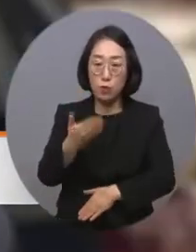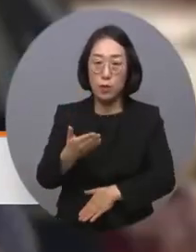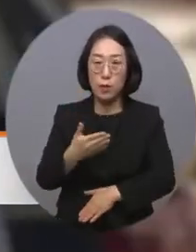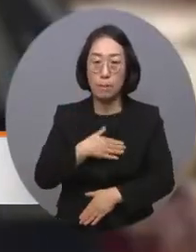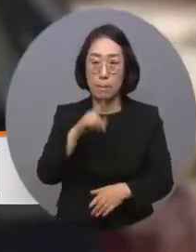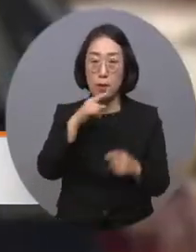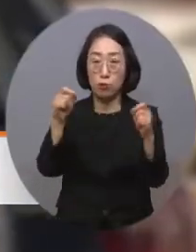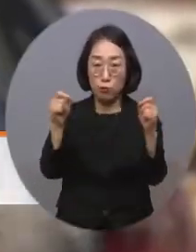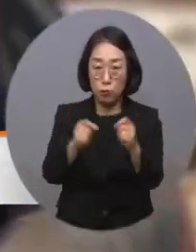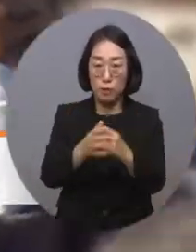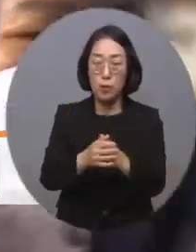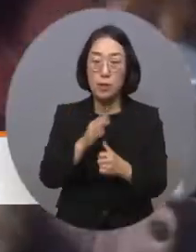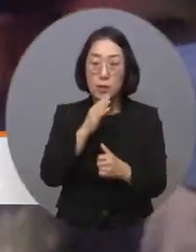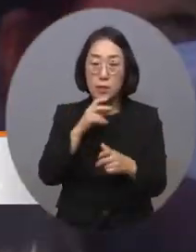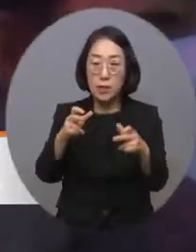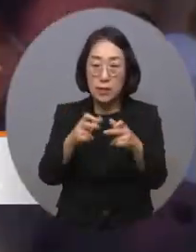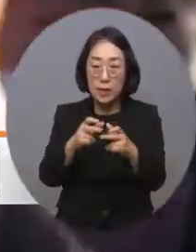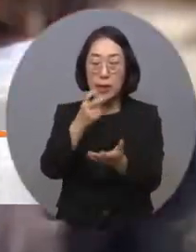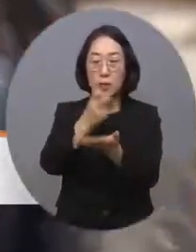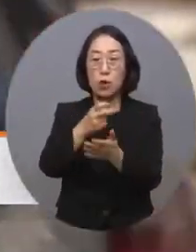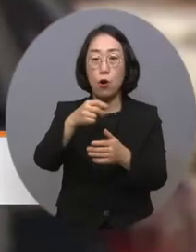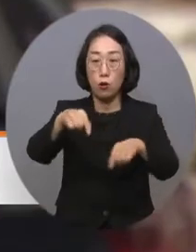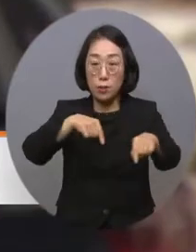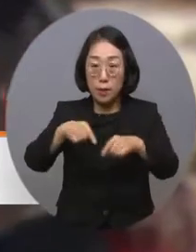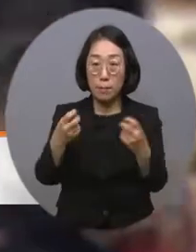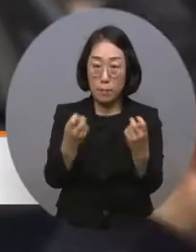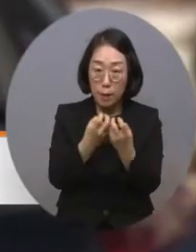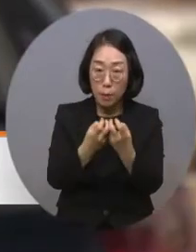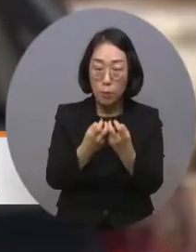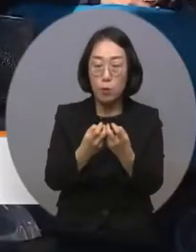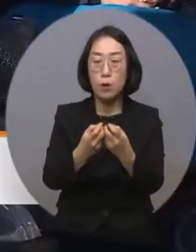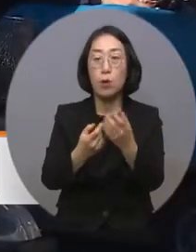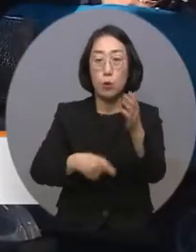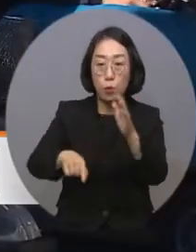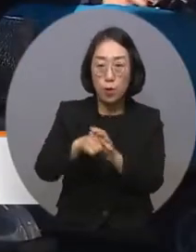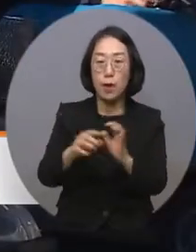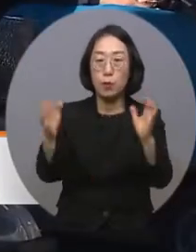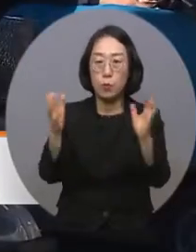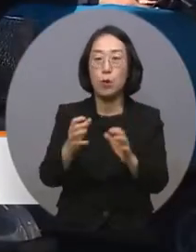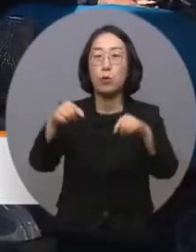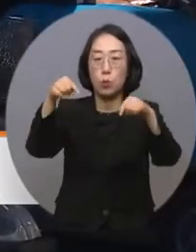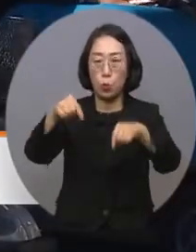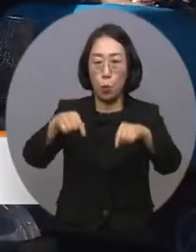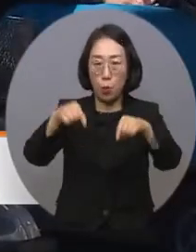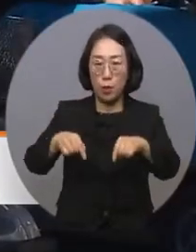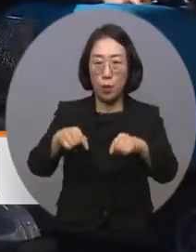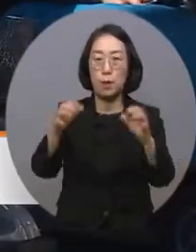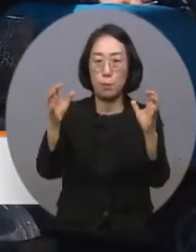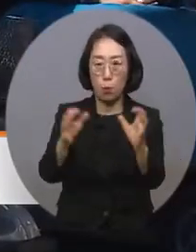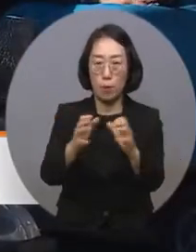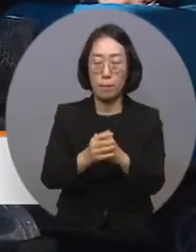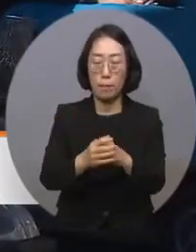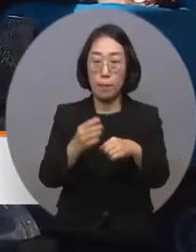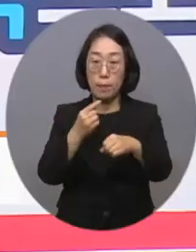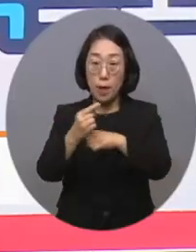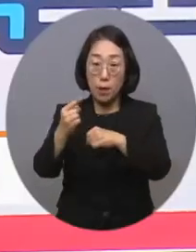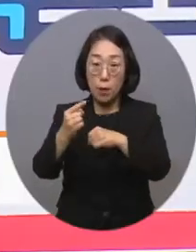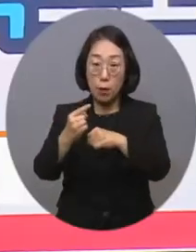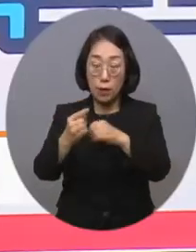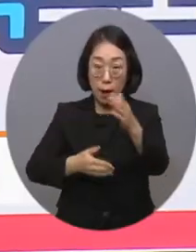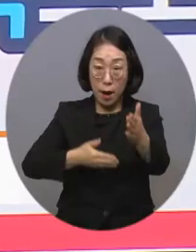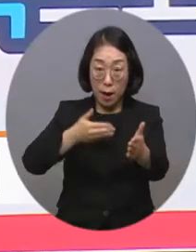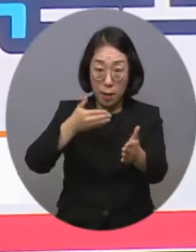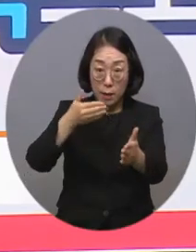장애인 정책을 선순위 과제로 검토하기 위한 전국 장애인 정책 투어입니다. 특히 내년 1월 초까지